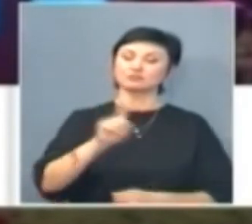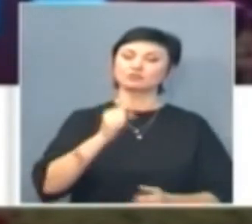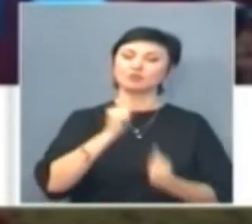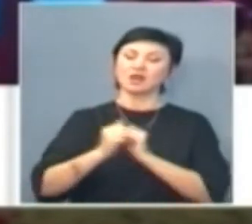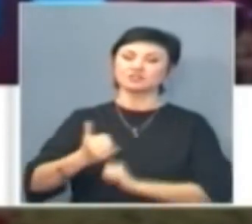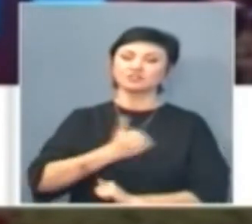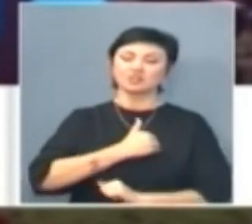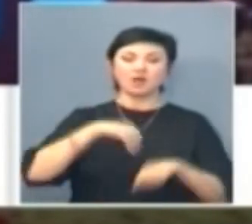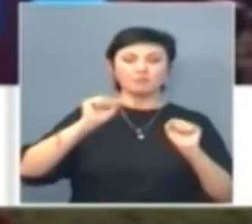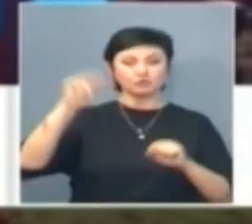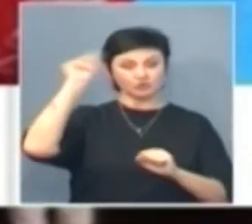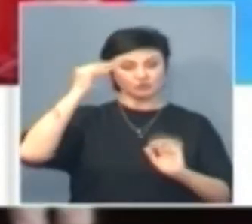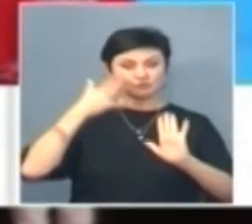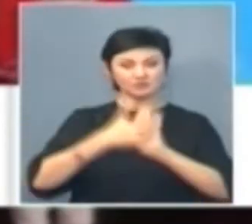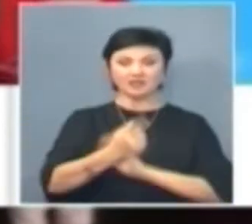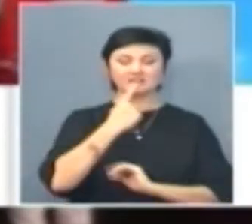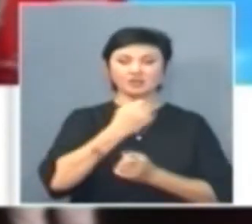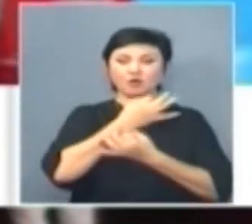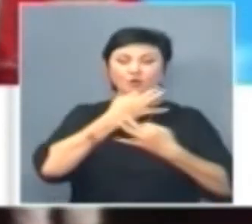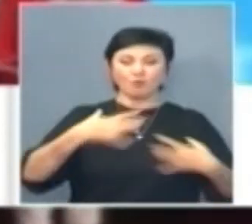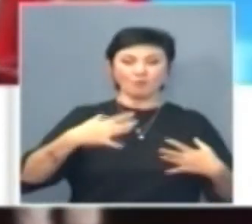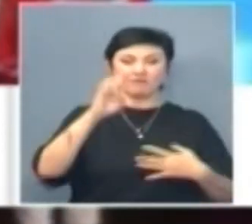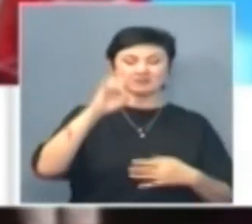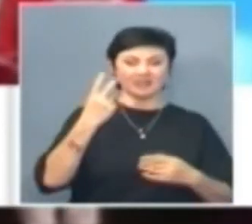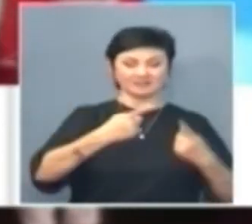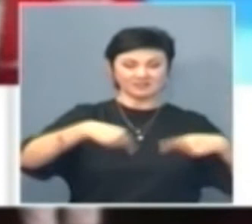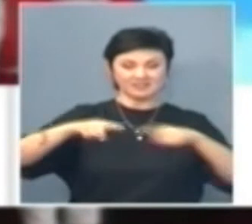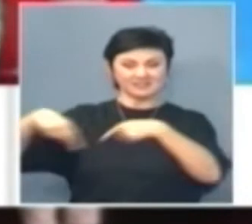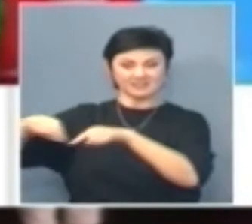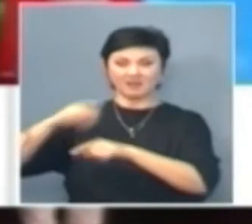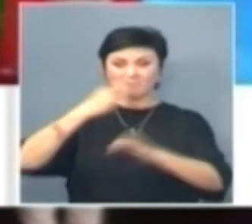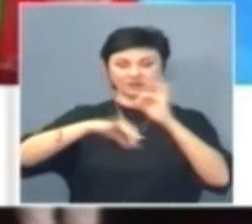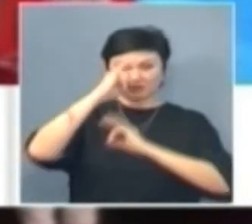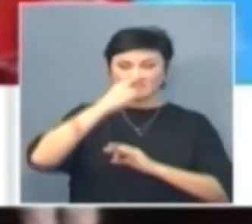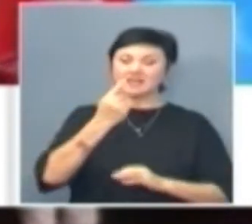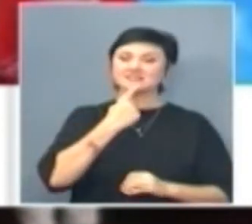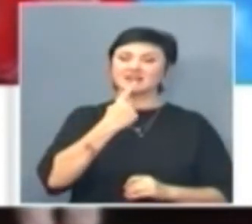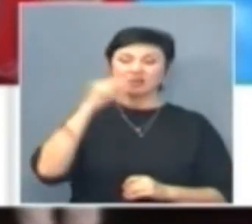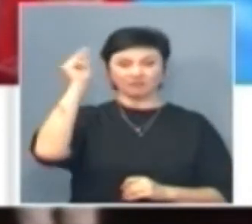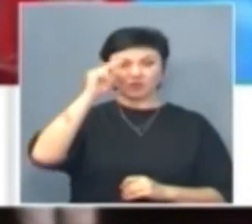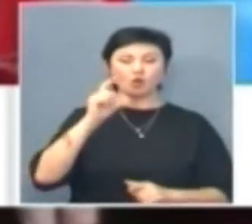желающий может изучить язык любого этноса из Восточно-Казахстанской области на языковых курсах, которые